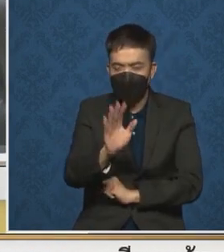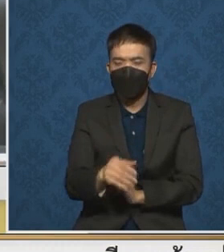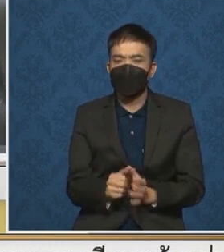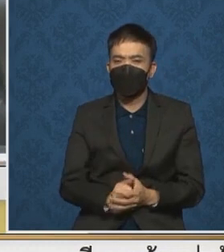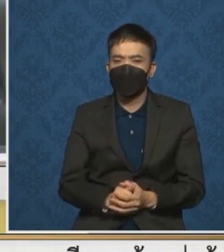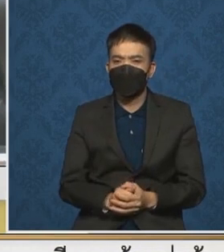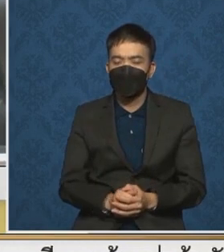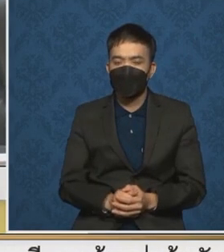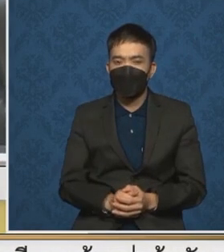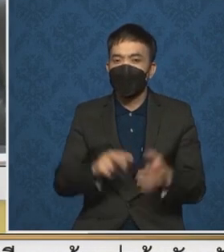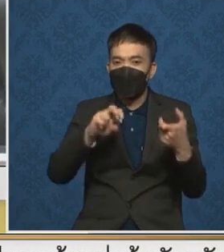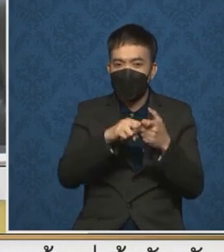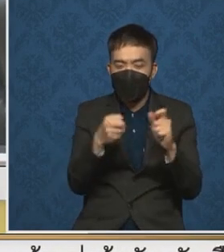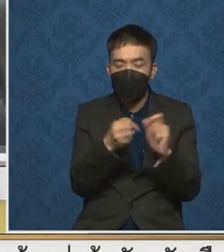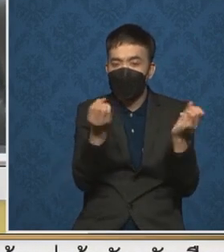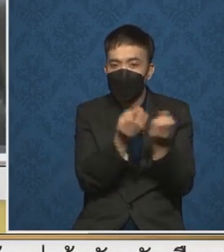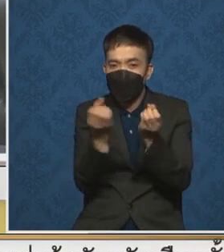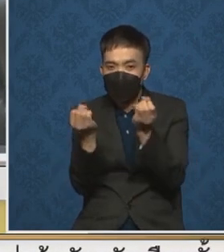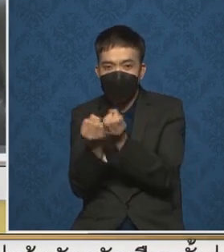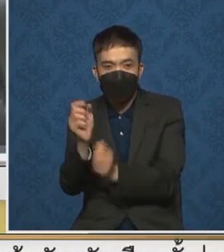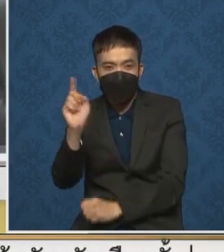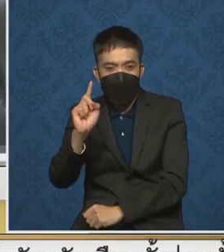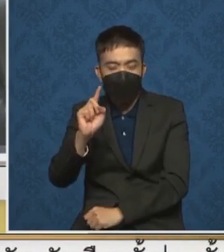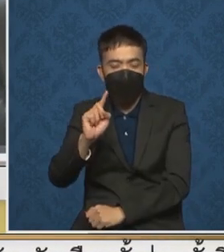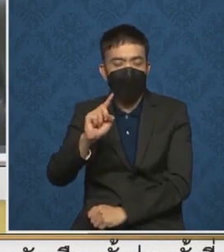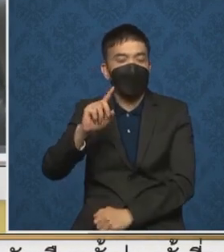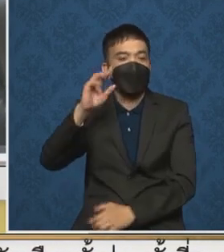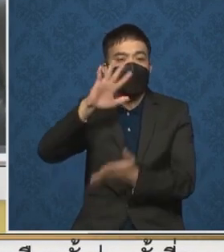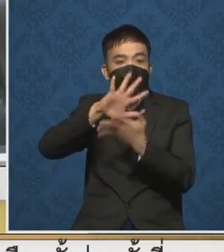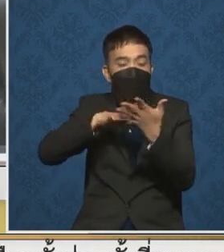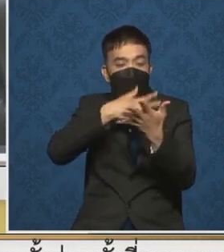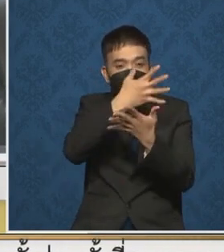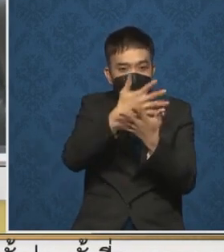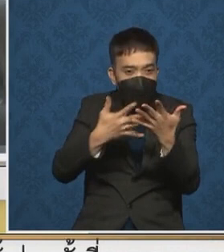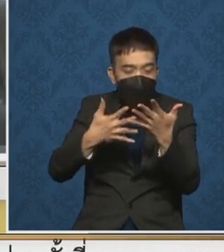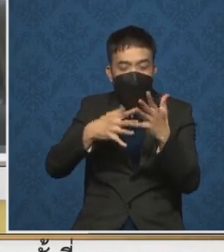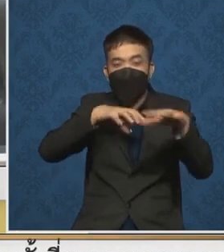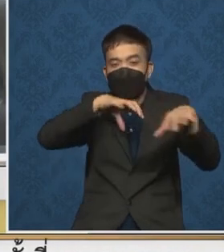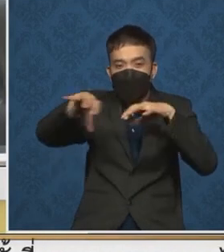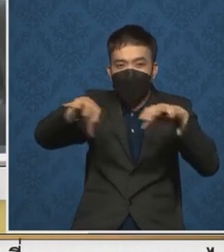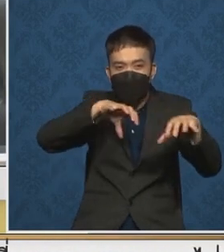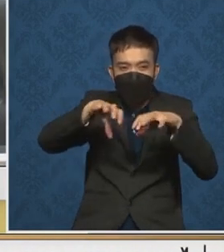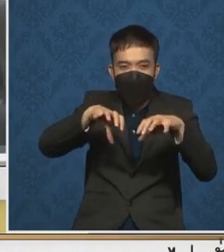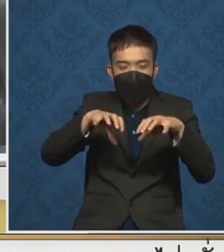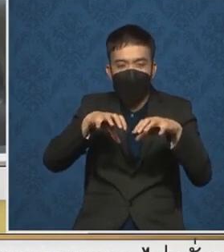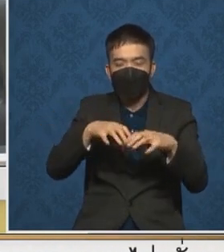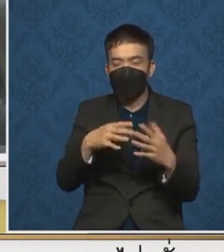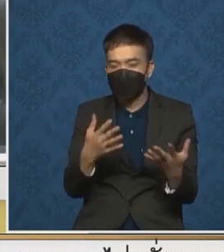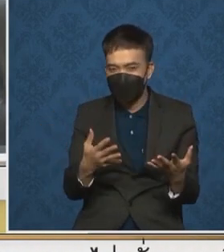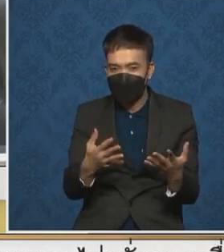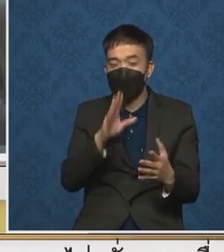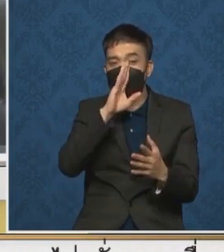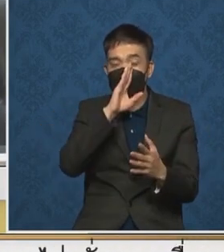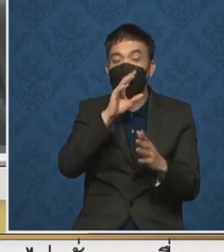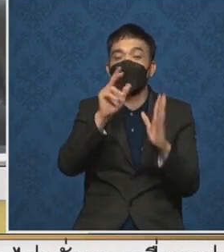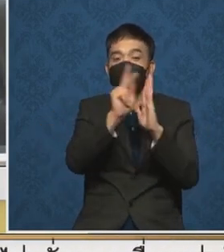มองว่าเป็นการวางแผนที่ค่อนข้างมีฟาร์มยาบยนคอจงๆ ถาทำตามกฎหมายอ